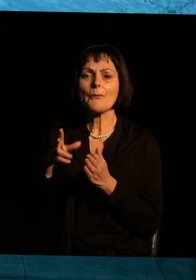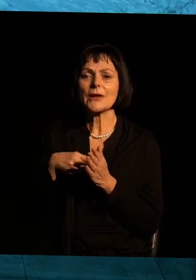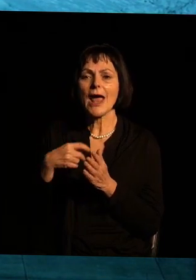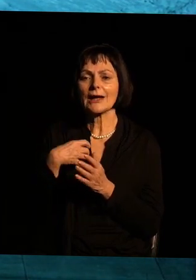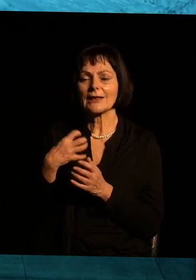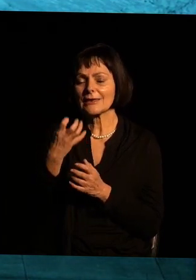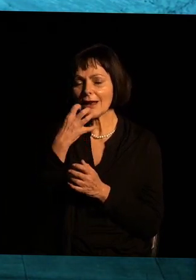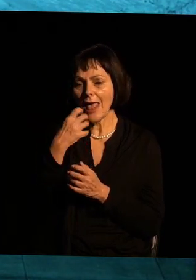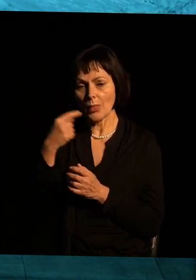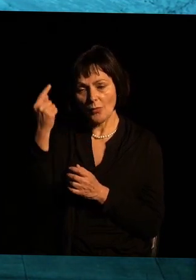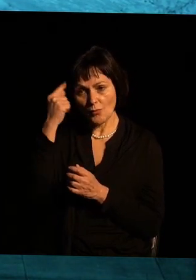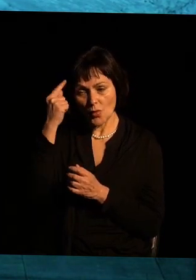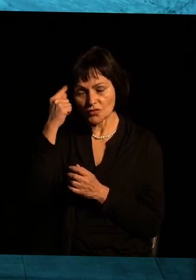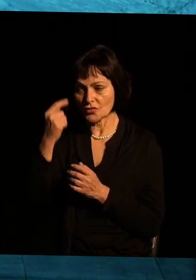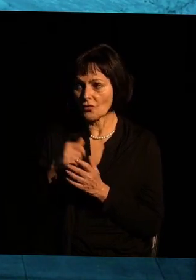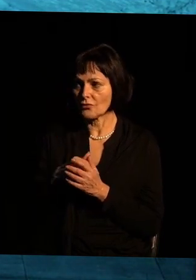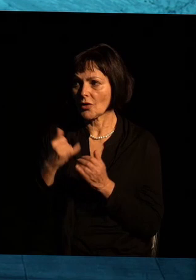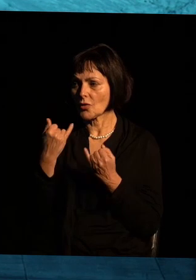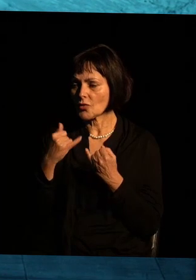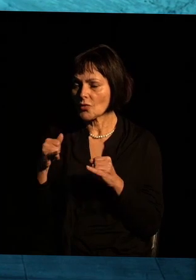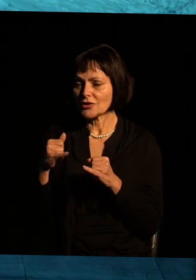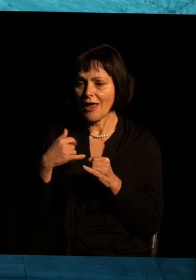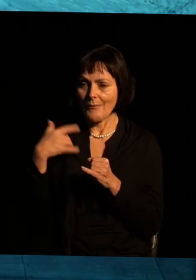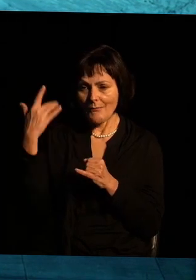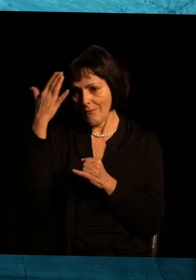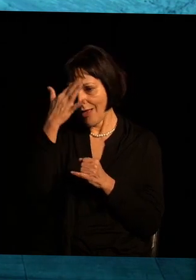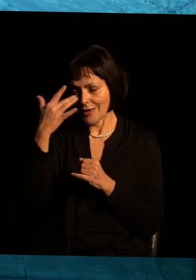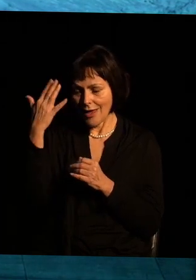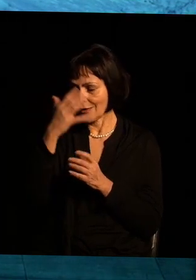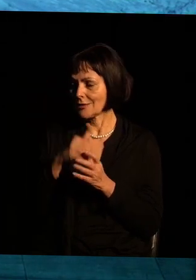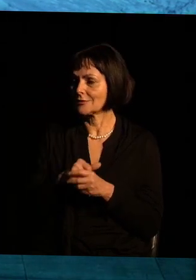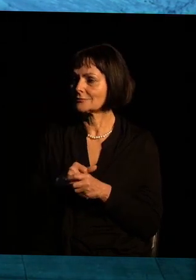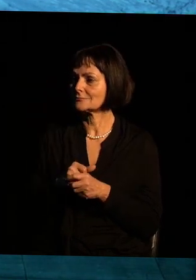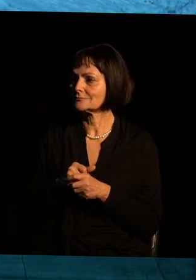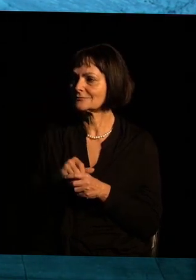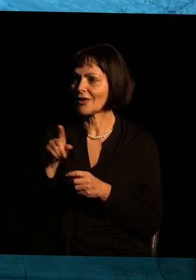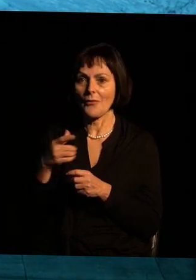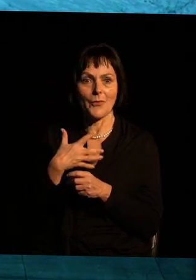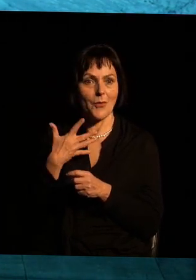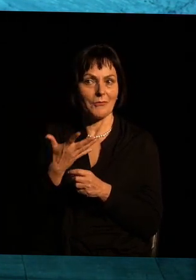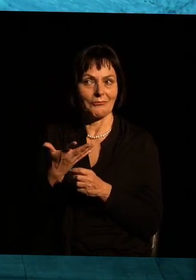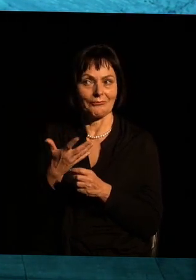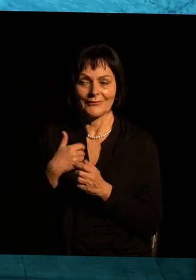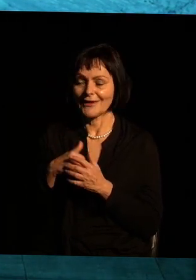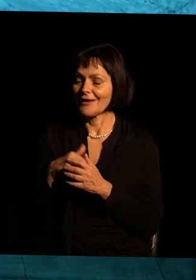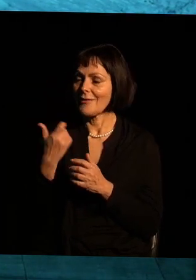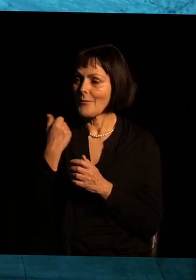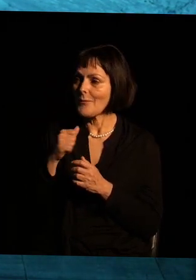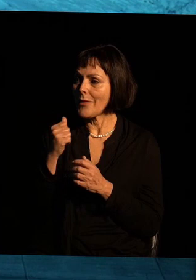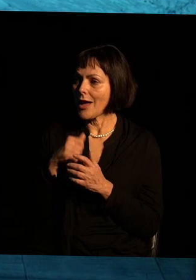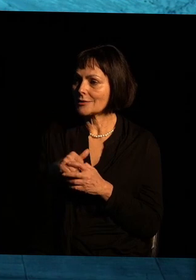mózgu i różne takie różne majaki są. No. Ale to było to, że tak